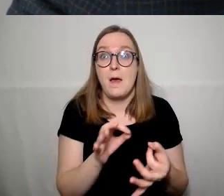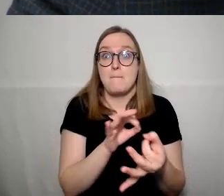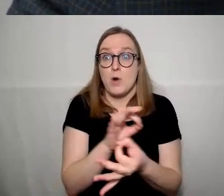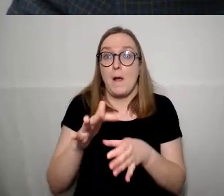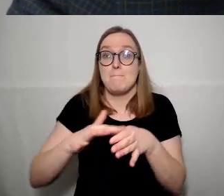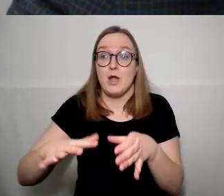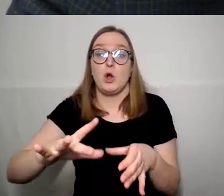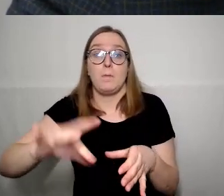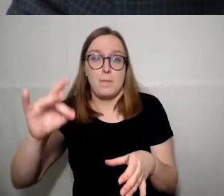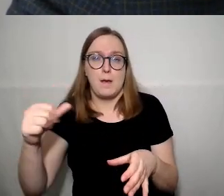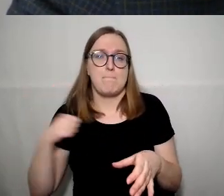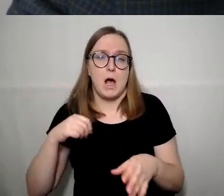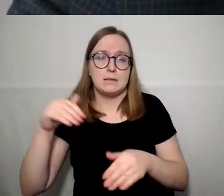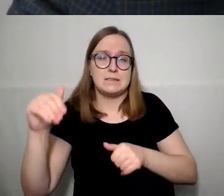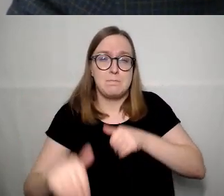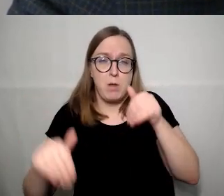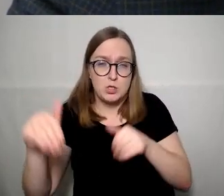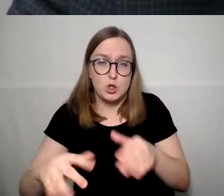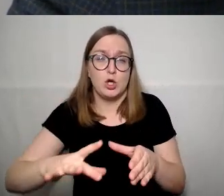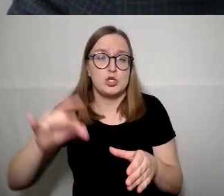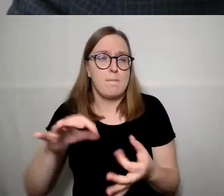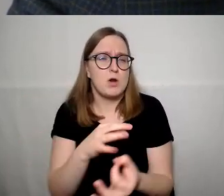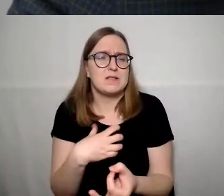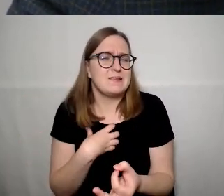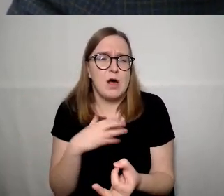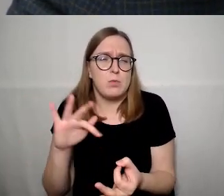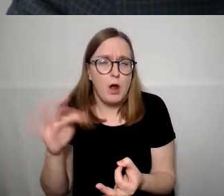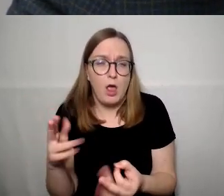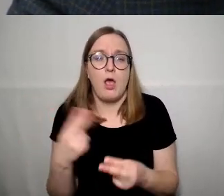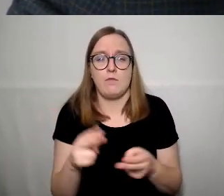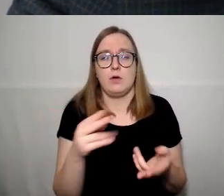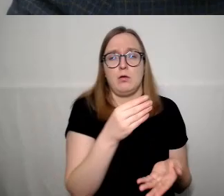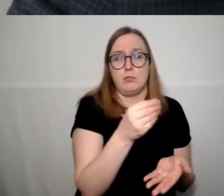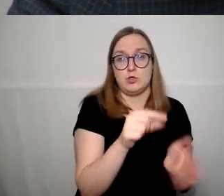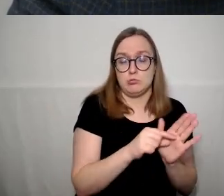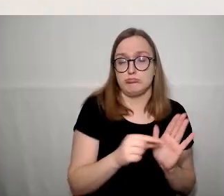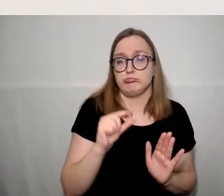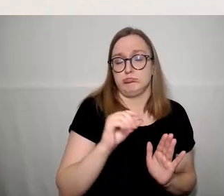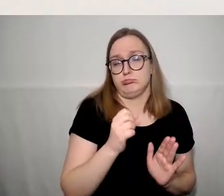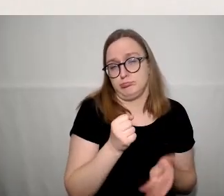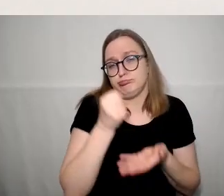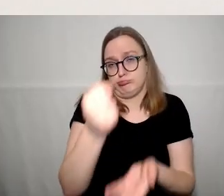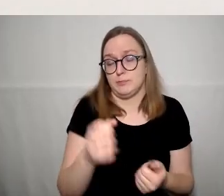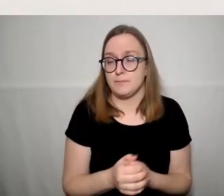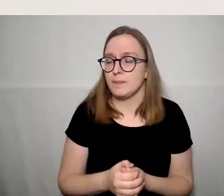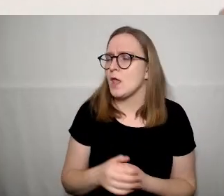išrinks balsavimo būdu, kurie yra jų nuomonė prioritetiniai. O tie projektai, dėl